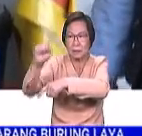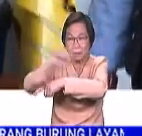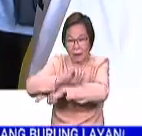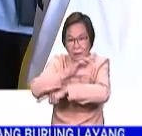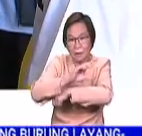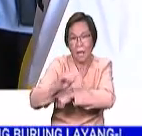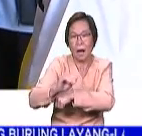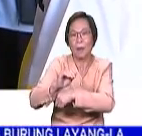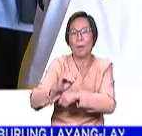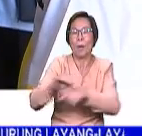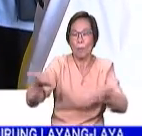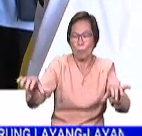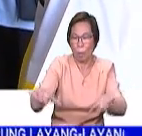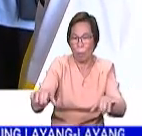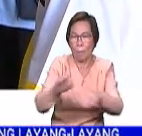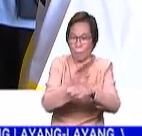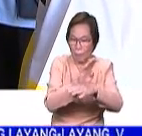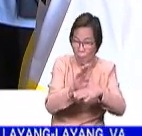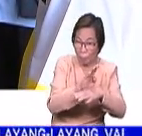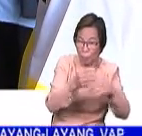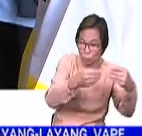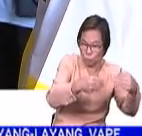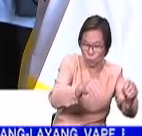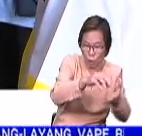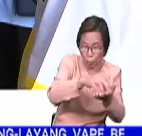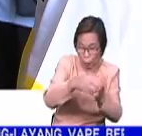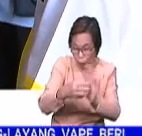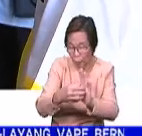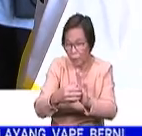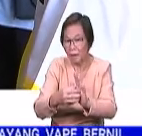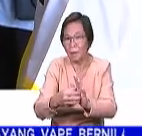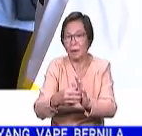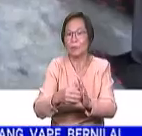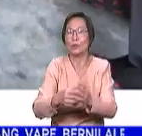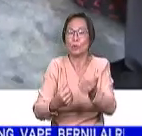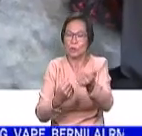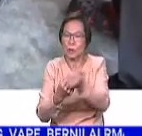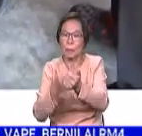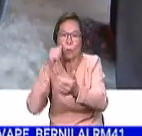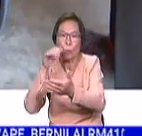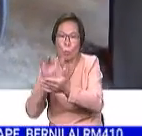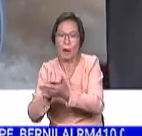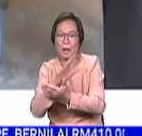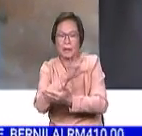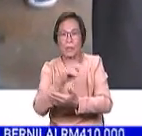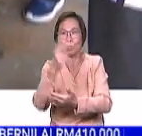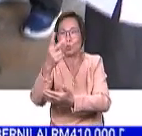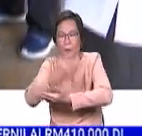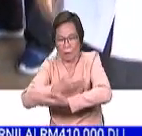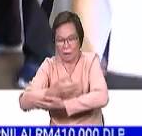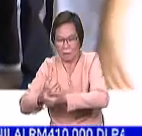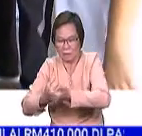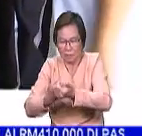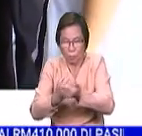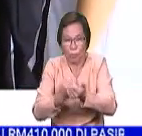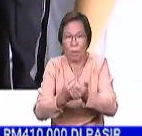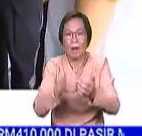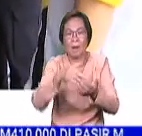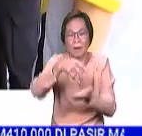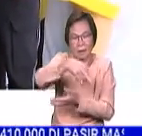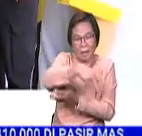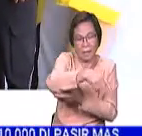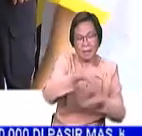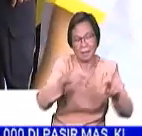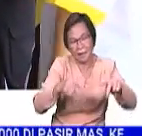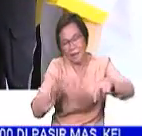ia termasuk menjalankan perniagaan menjual kue bagi menyala istri dan dua anaknya kaki palsu yang